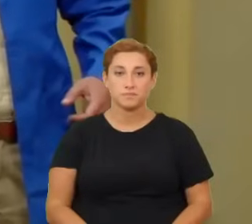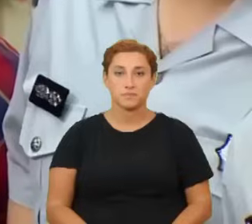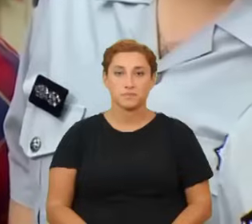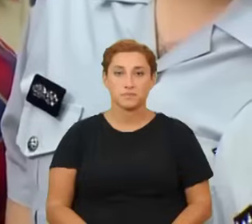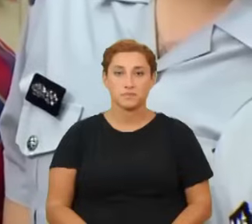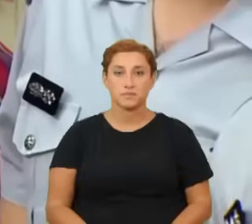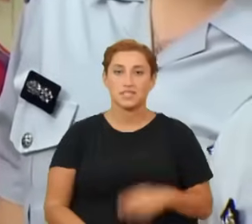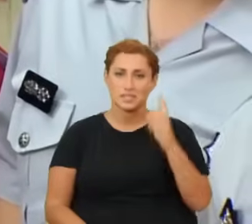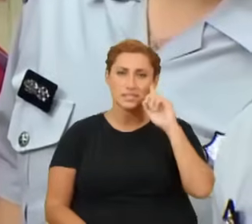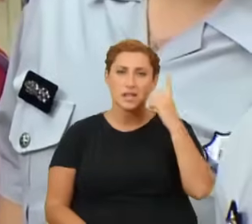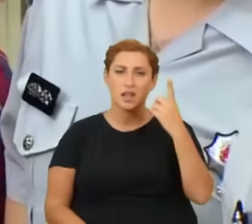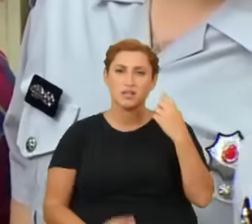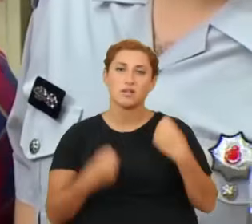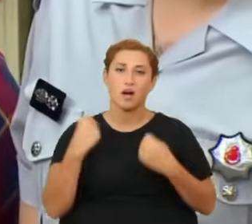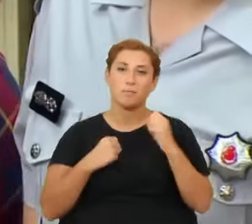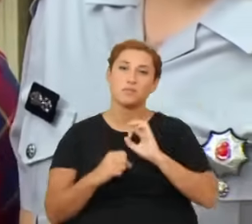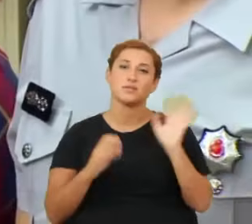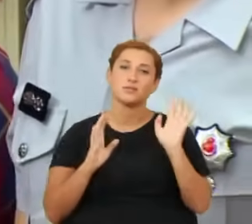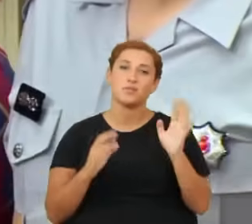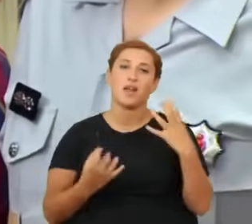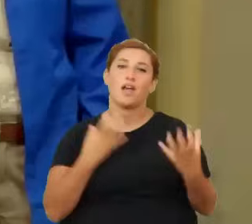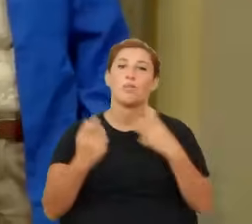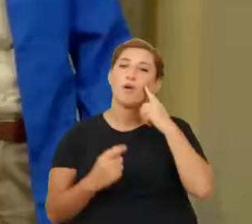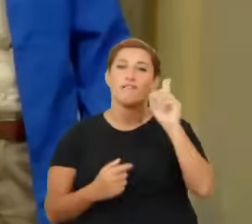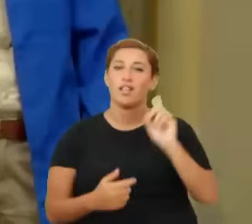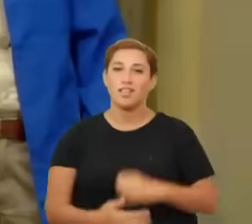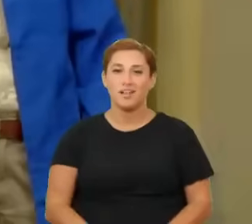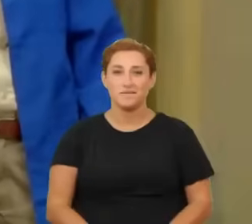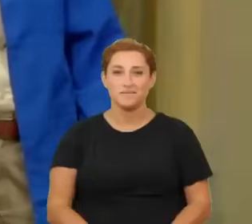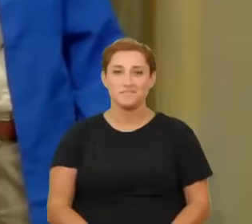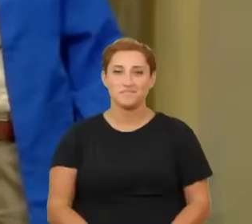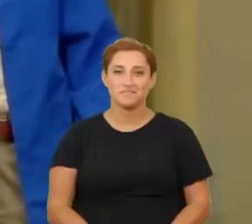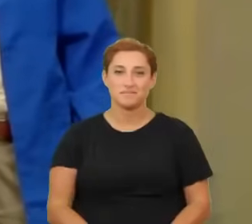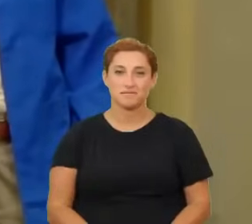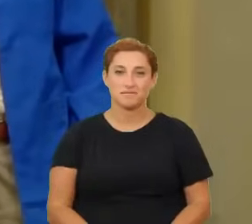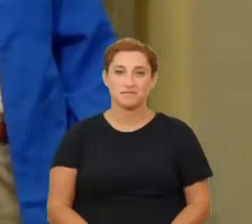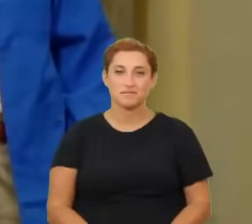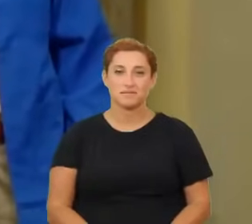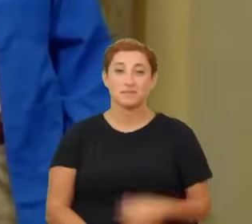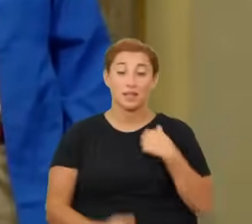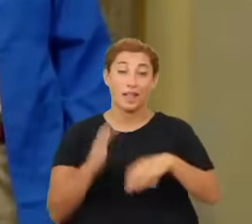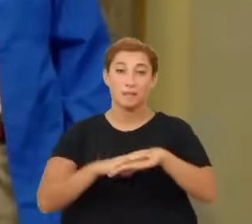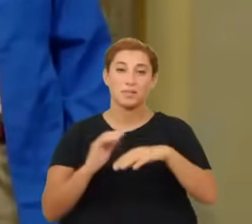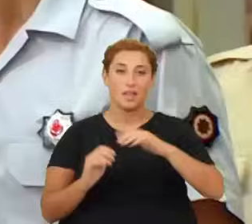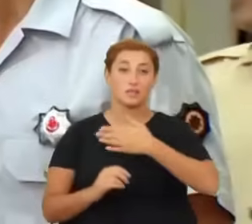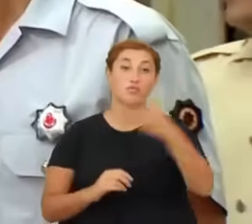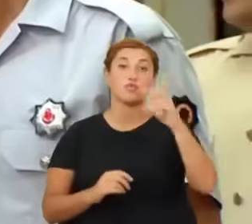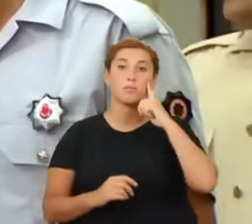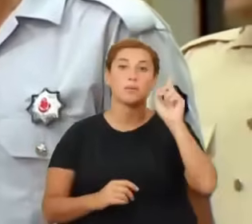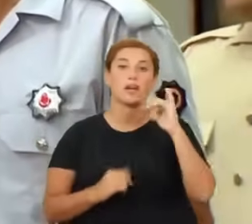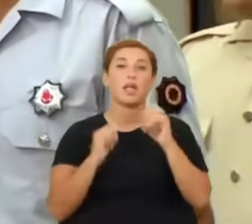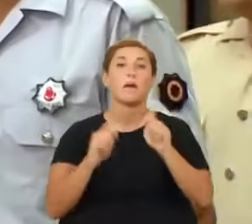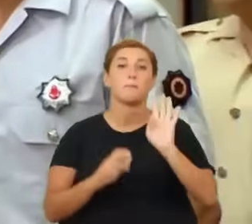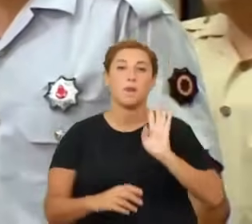Güzel bozulmuş. Yalnız araba da araba. Yanıyor vallahi. Sinan bak, elimin tersindesin. Rivrim yapma,